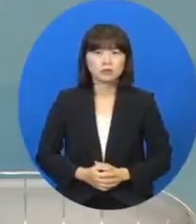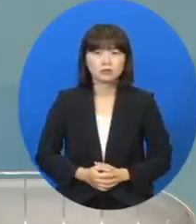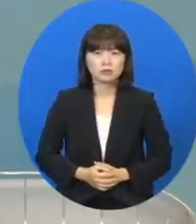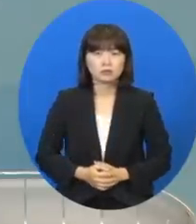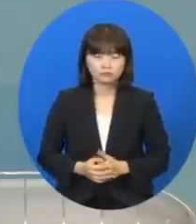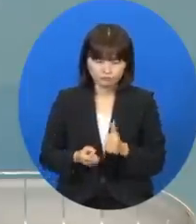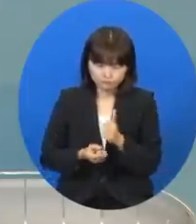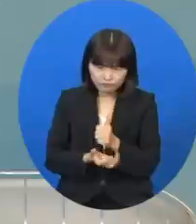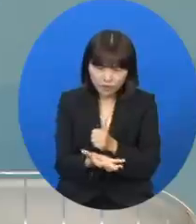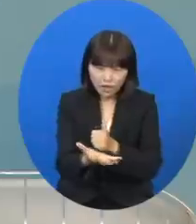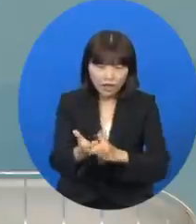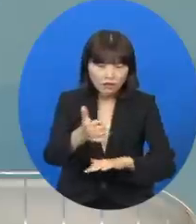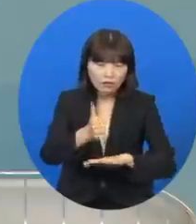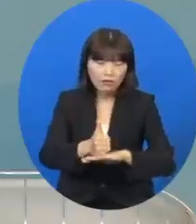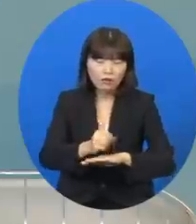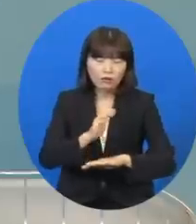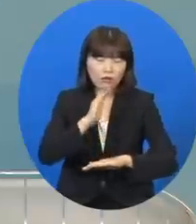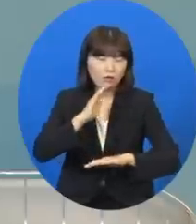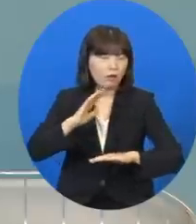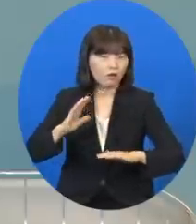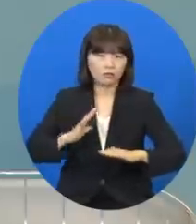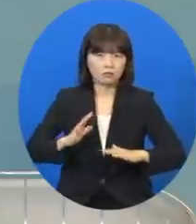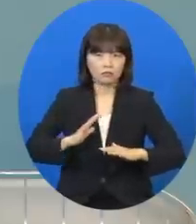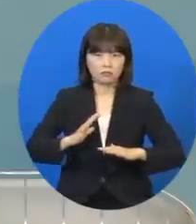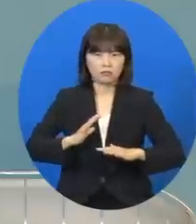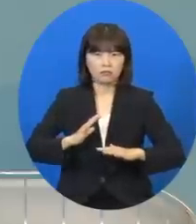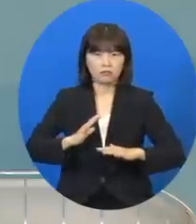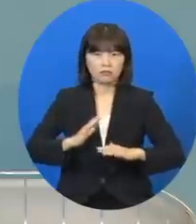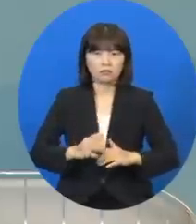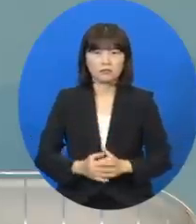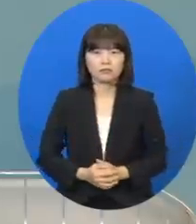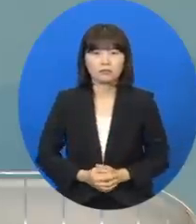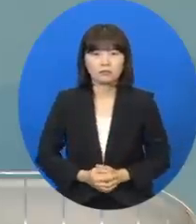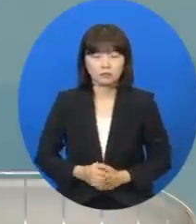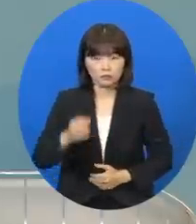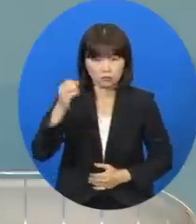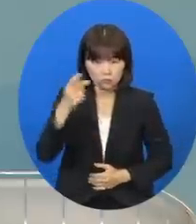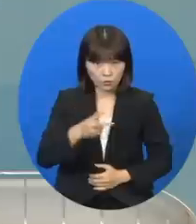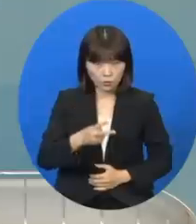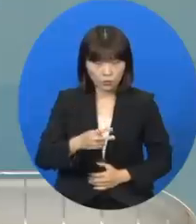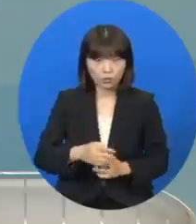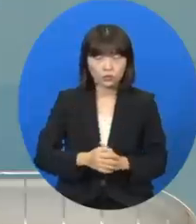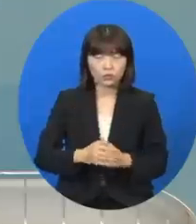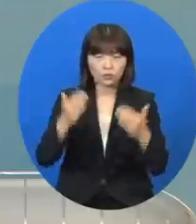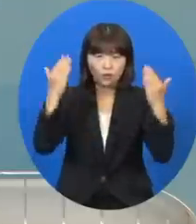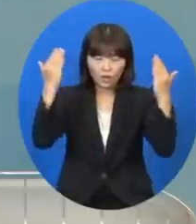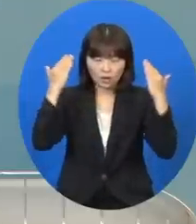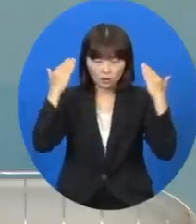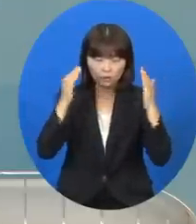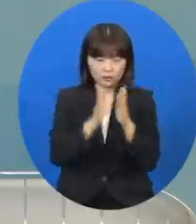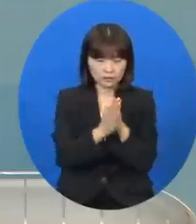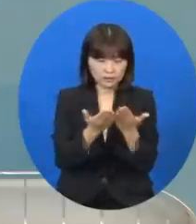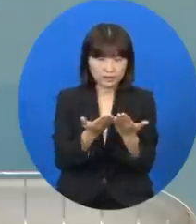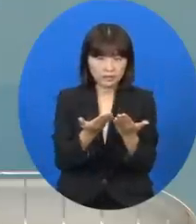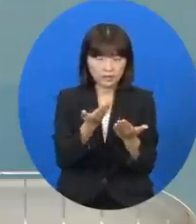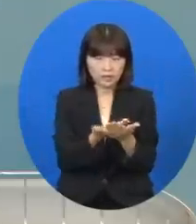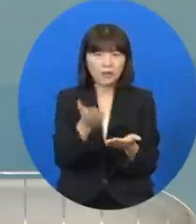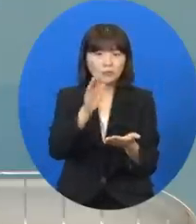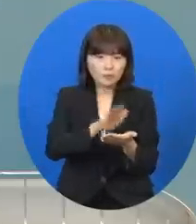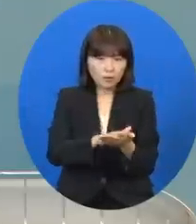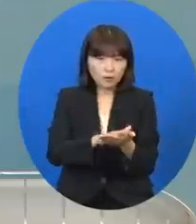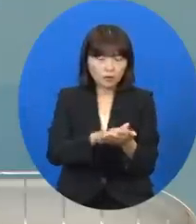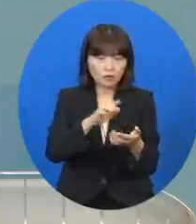파급된 결과는 무서울 정도라고 생각이 듭니다. 그리고 교과서 개편 시안이